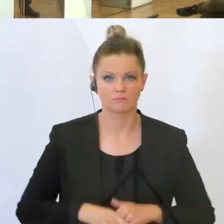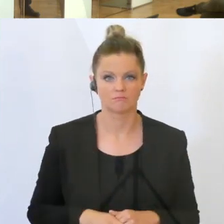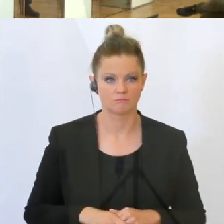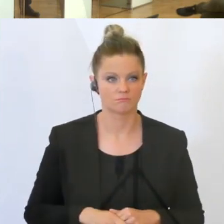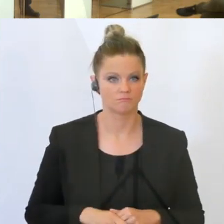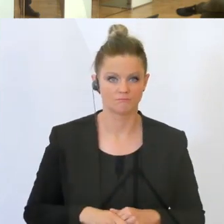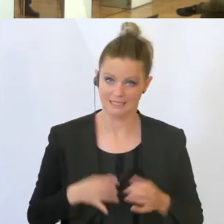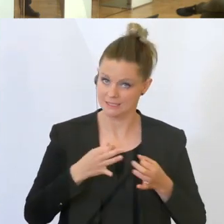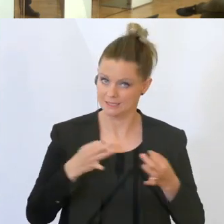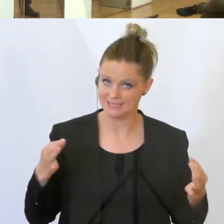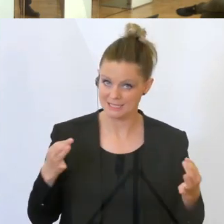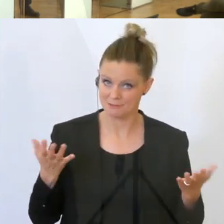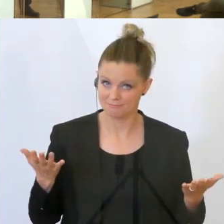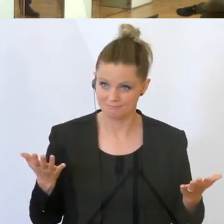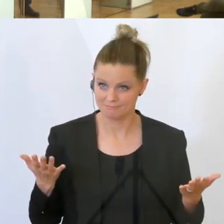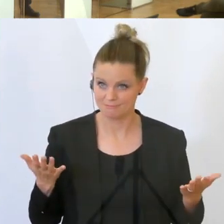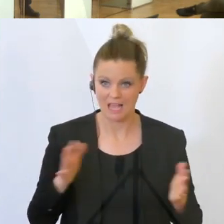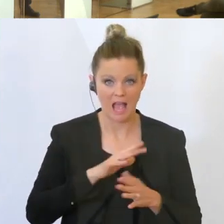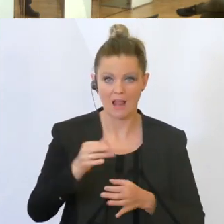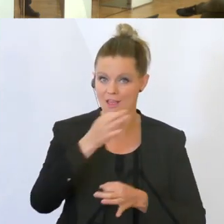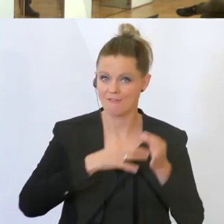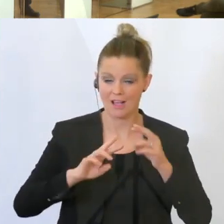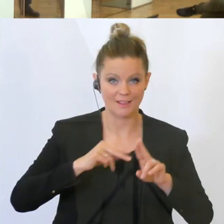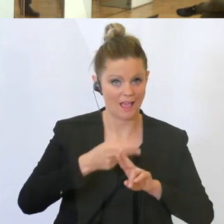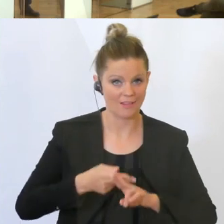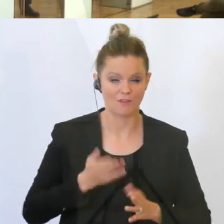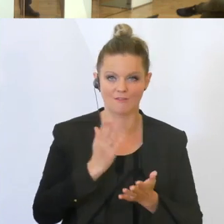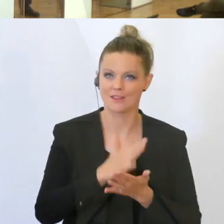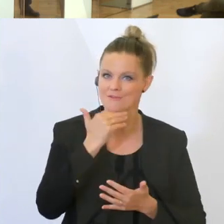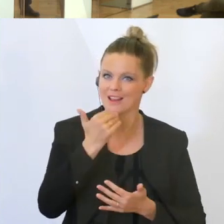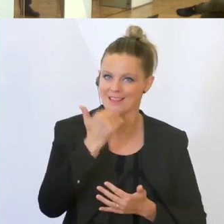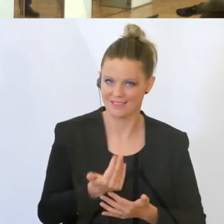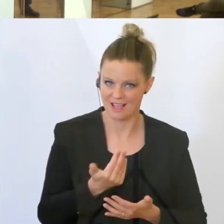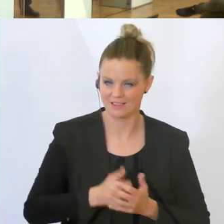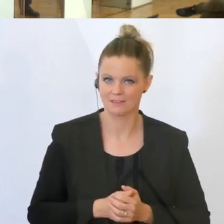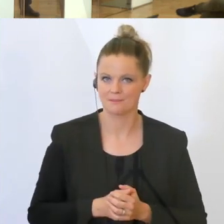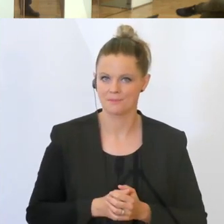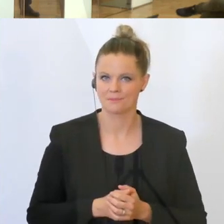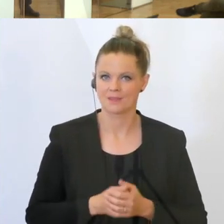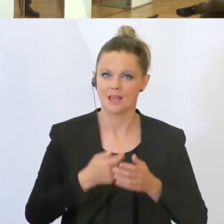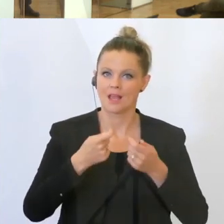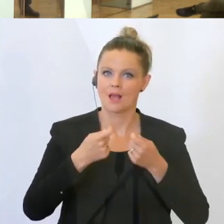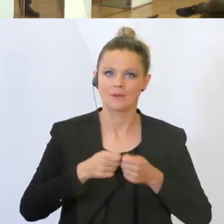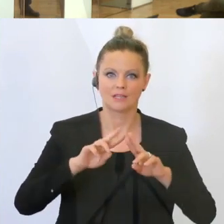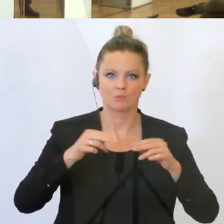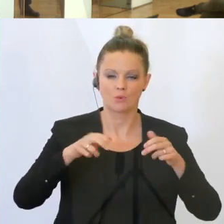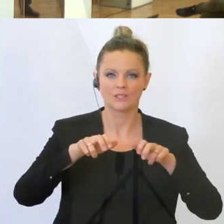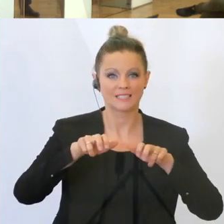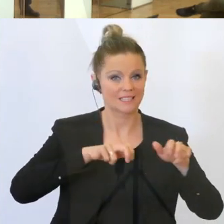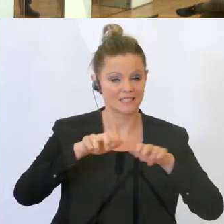Das scheint nicht der Fall, dann sind offenbar alle Fragen beantwortet. Dann vielen Dank an die Mitglieder der Bundesregierung,